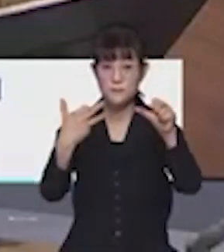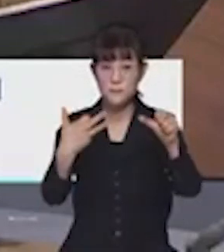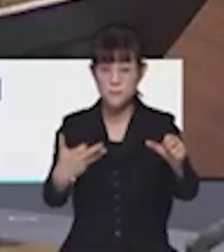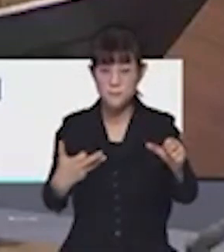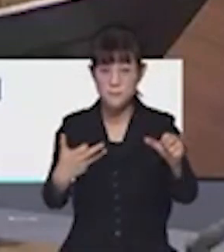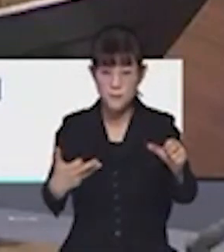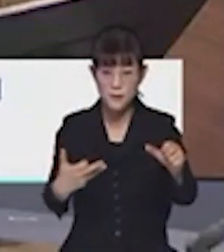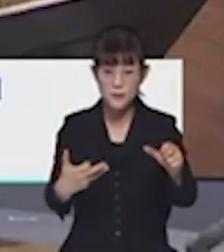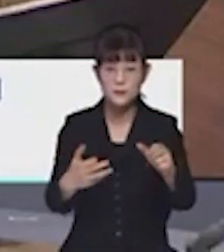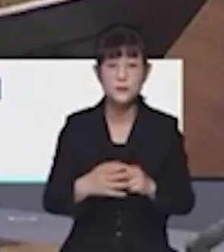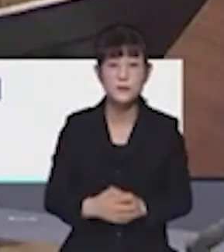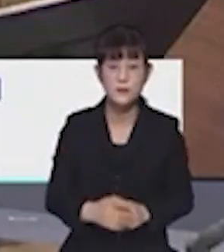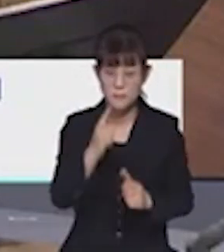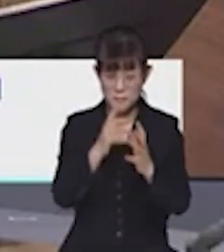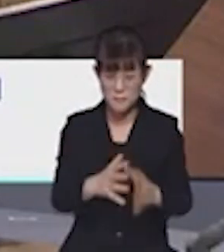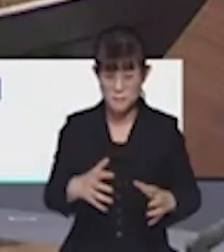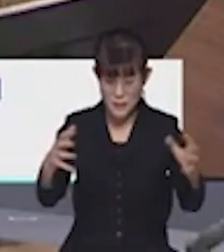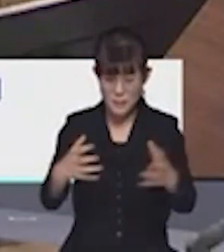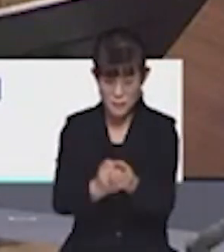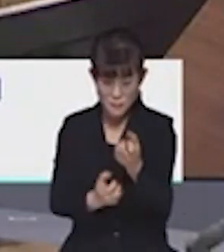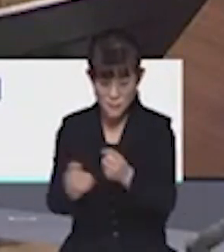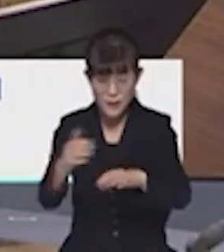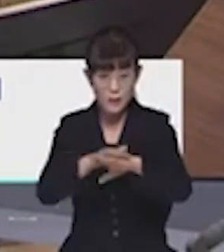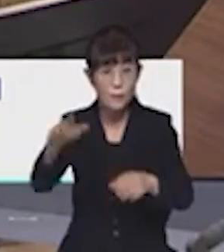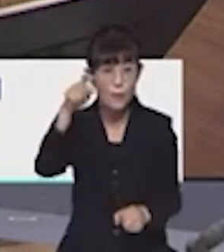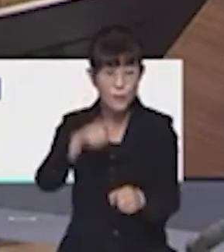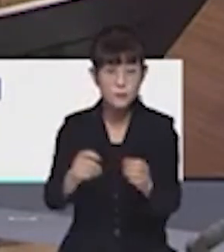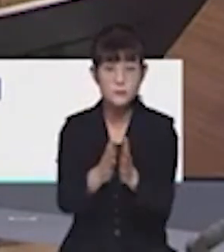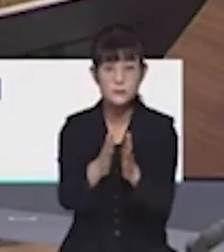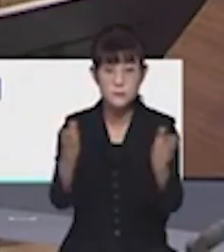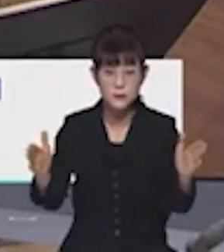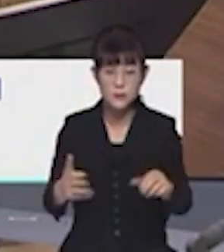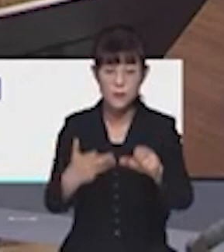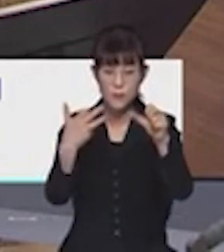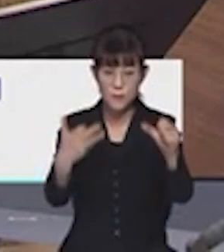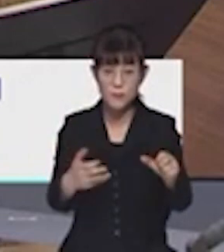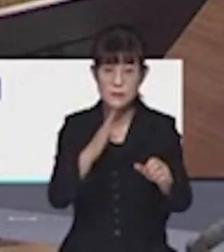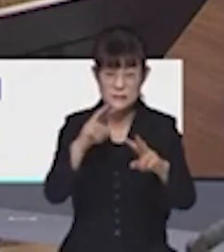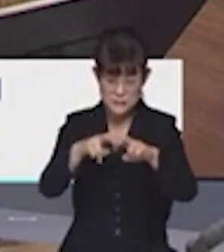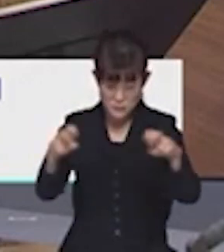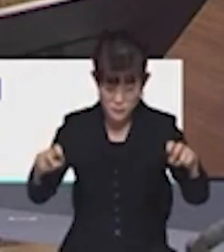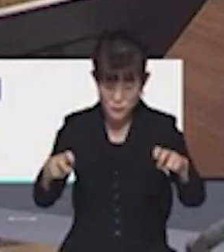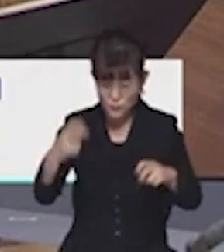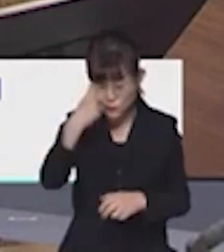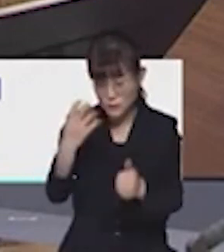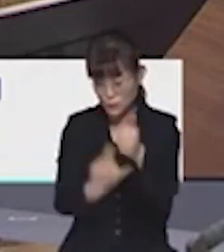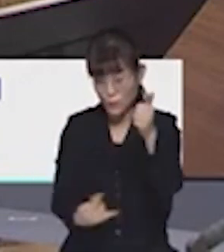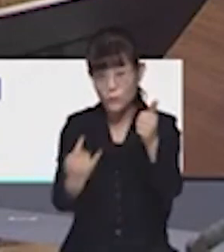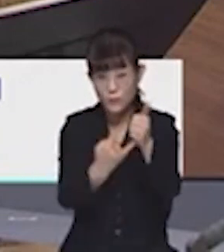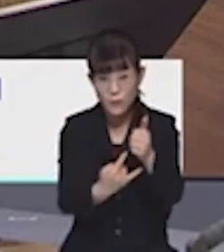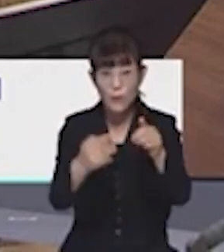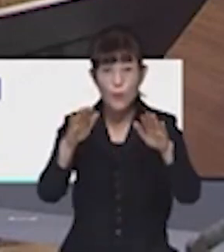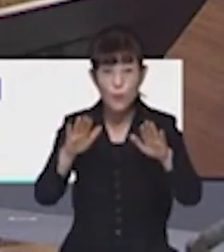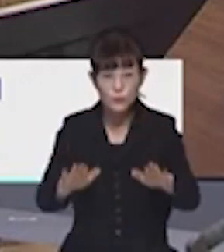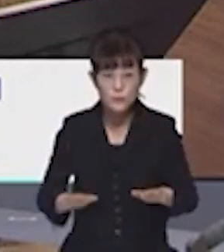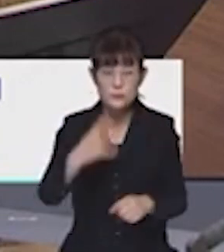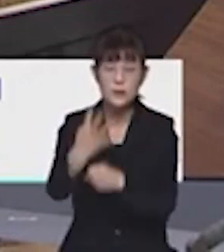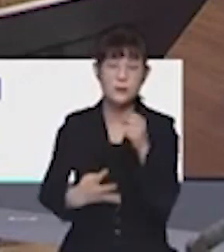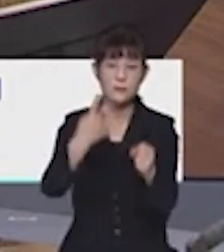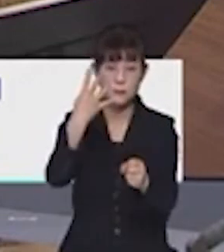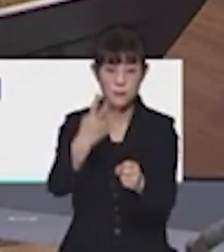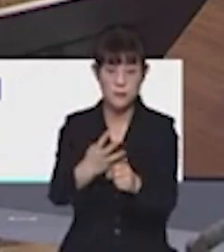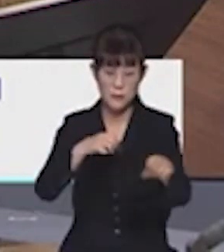5.18 민주화 운동을 두고 논란과 분열을 해소하자며 출범한 진상규명조사위원회가 오늘로 4년간의